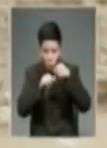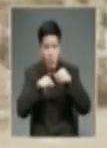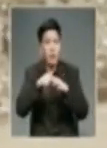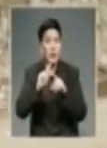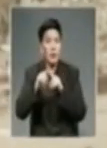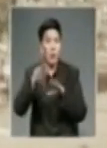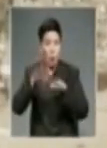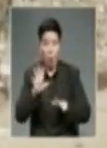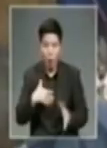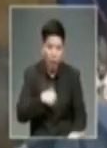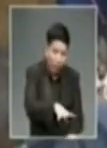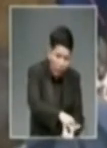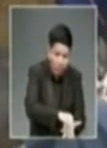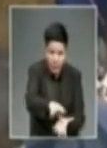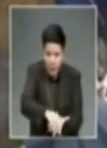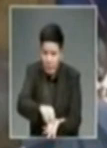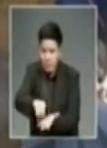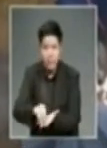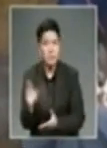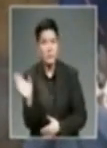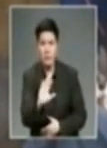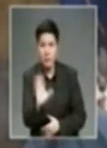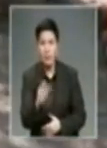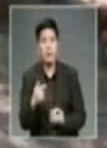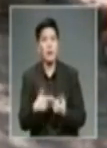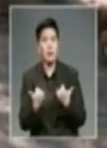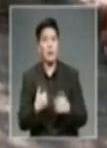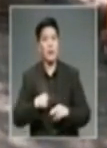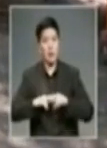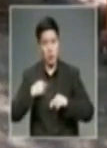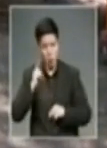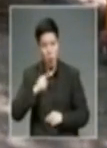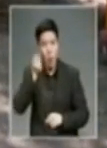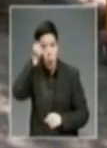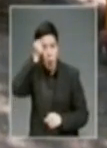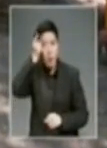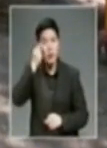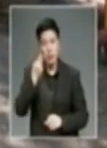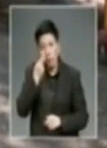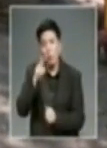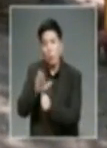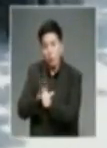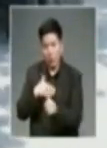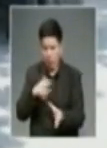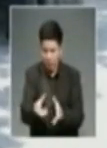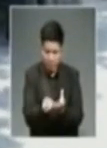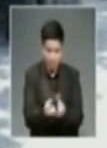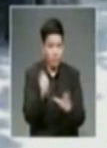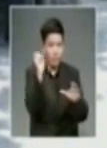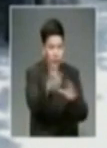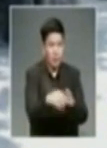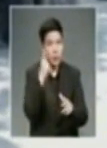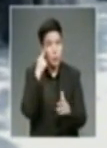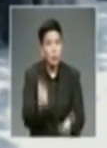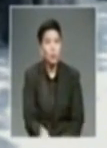หน้าที่เขาต้องเก็บนะจนไม่หวัดไม่ไหวทุกวันเนี่ยนะครับต้องเห็นใจซึ่งกันและกันแล้วก็เราทำอะไรก็ตามที่มันเป็นมิตรกับสิ่ง